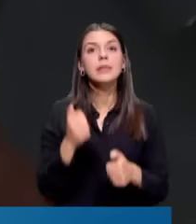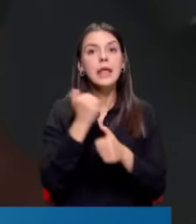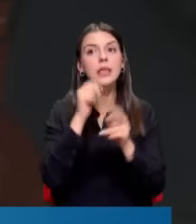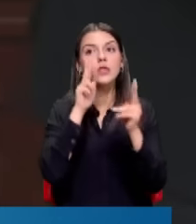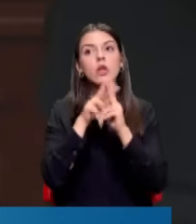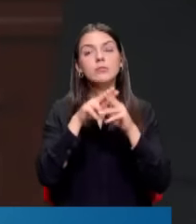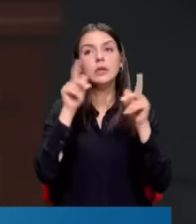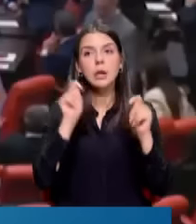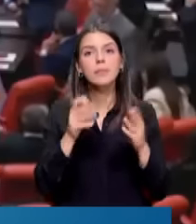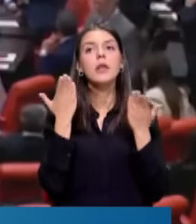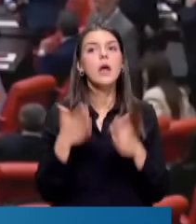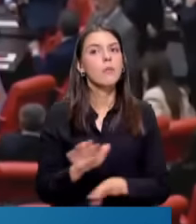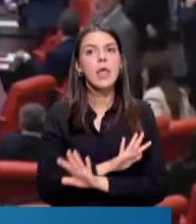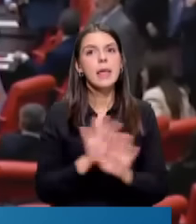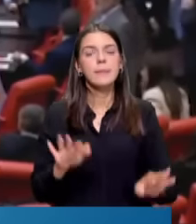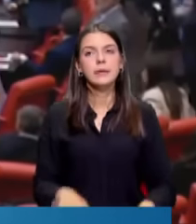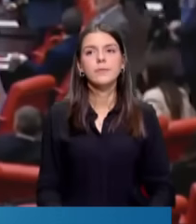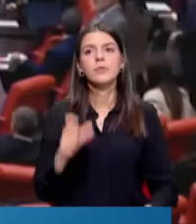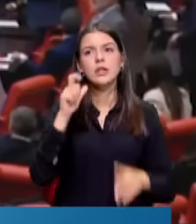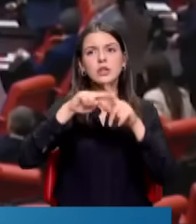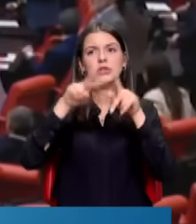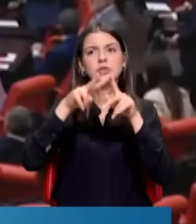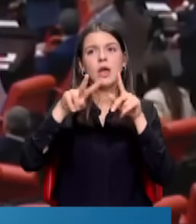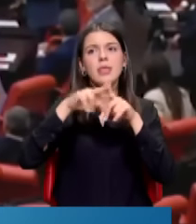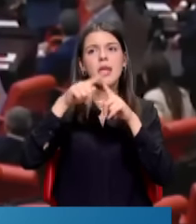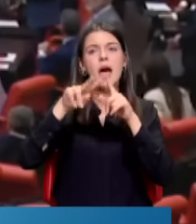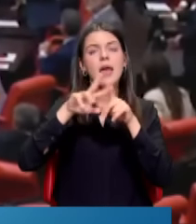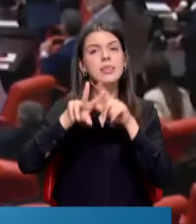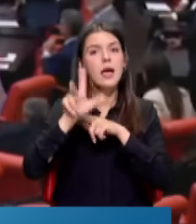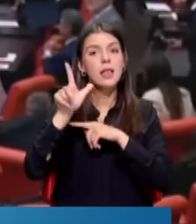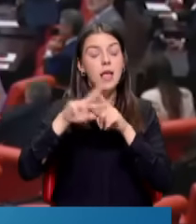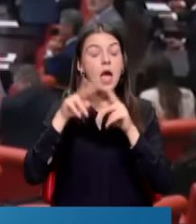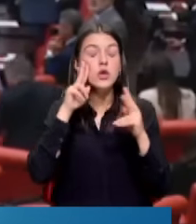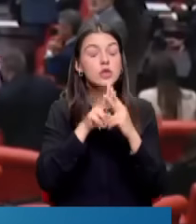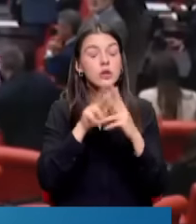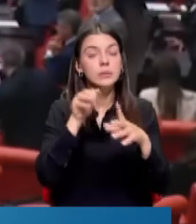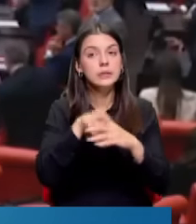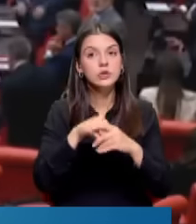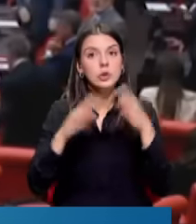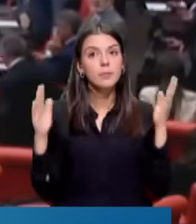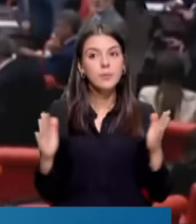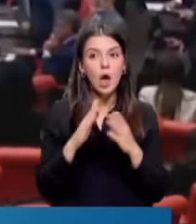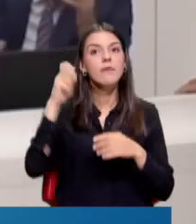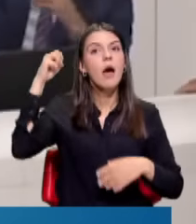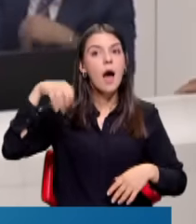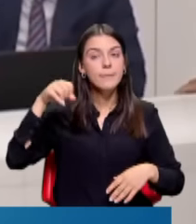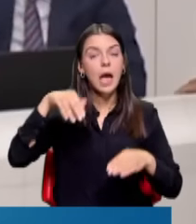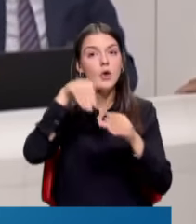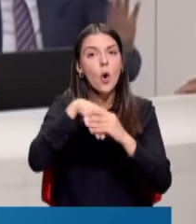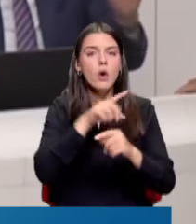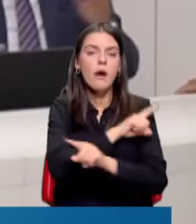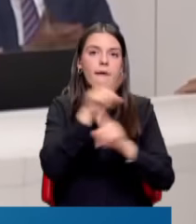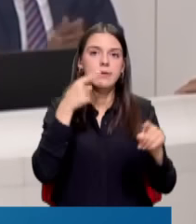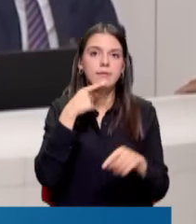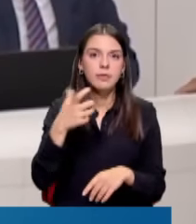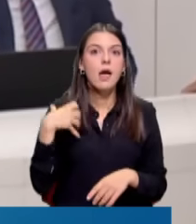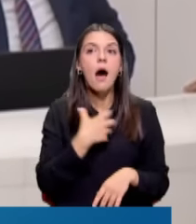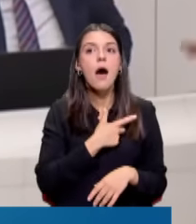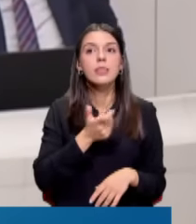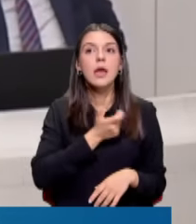yapılması kabul edilmemiştir. Can Atalay'ın vekilliğinin iadesi için muhalefetin genel görüşme talebi AK Parti oylarıyla reddedildi. Anayasa Mahkemesi